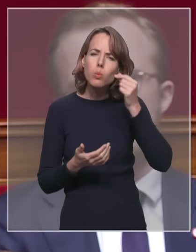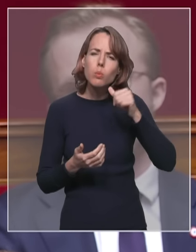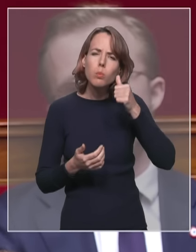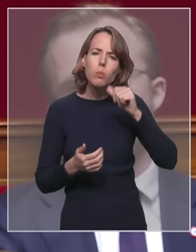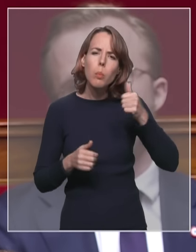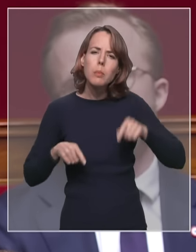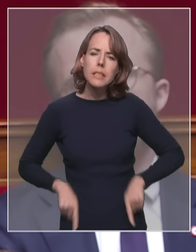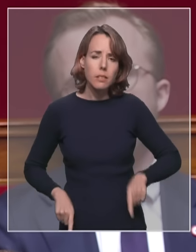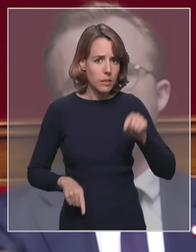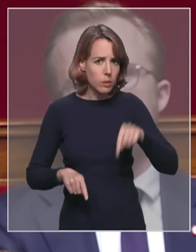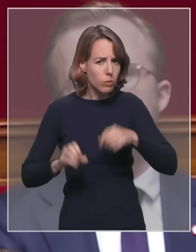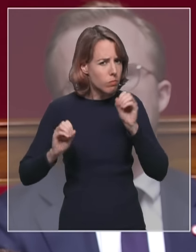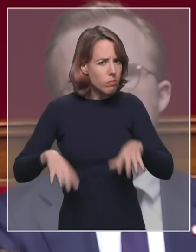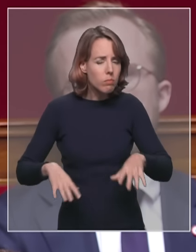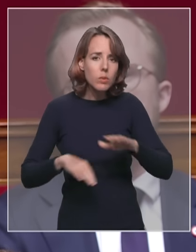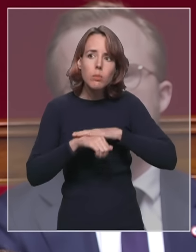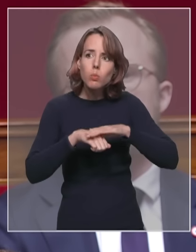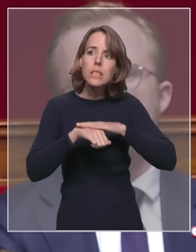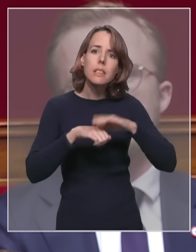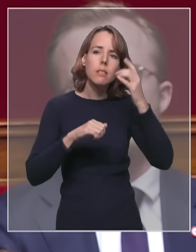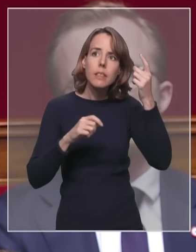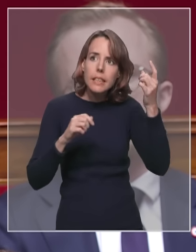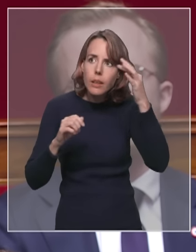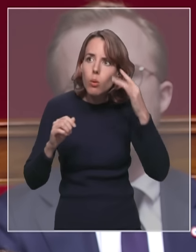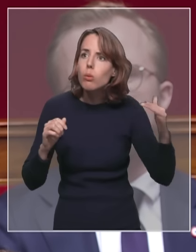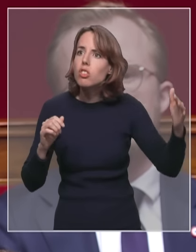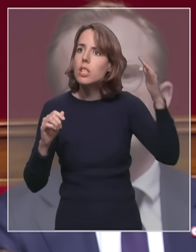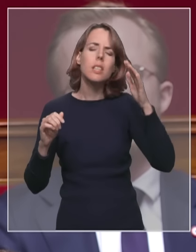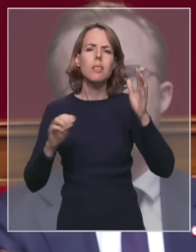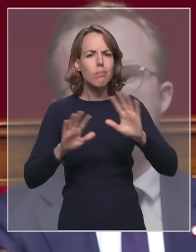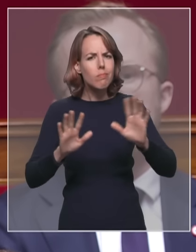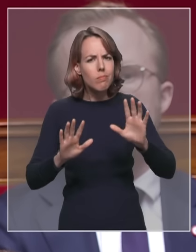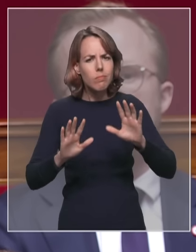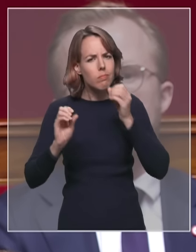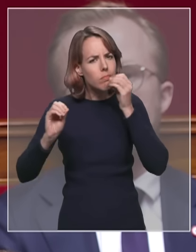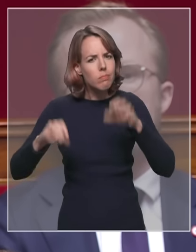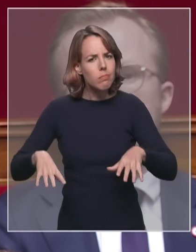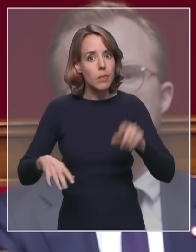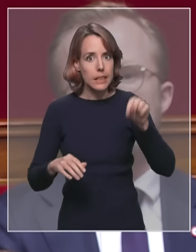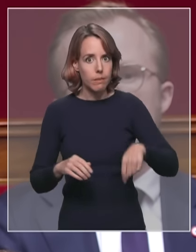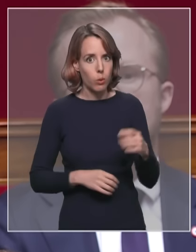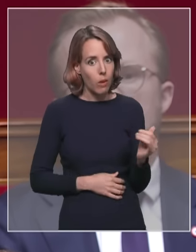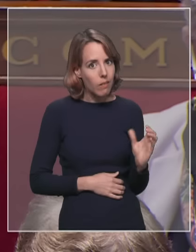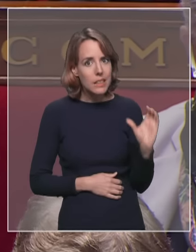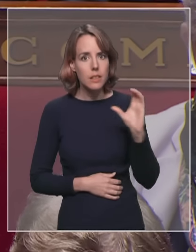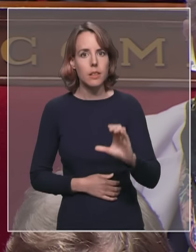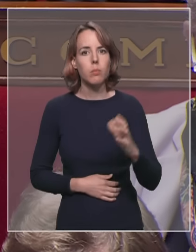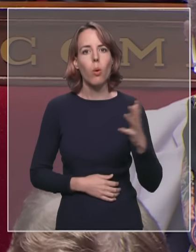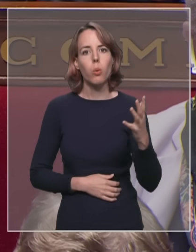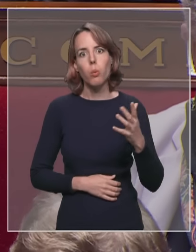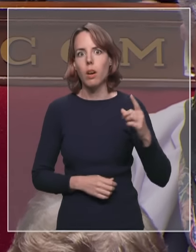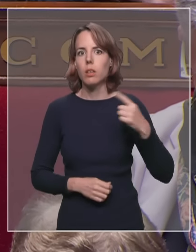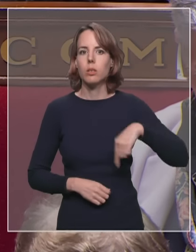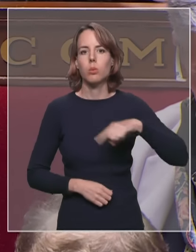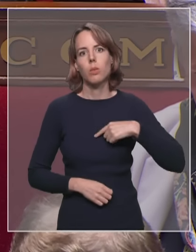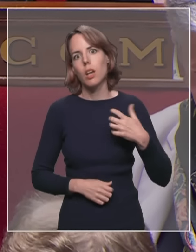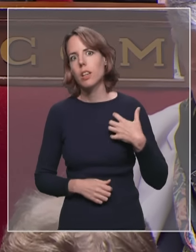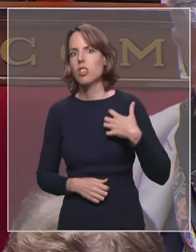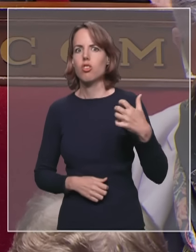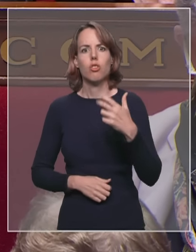politique idéologique. Investissez massivement dans ce qui constitue notre trésor national